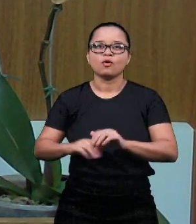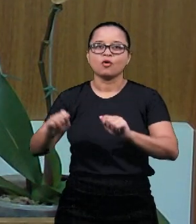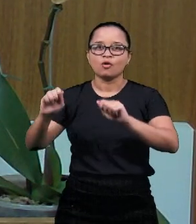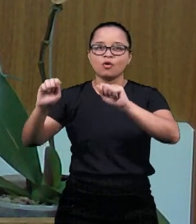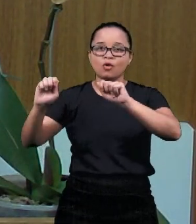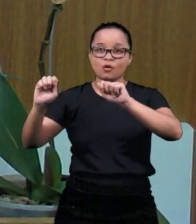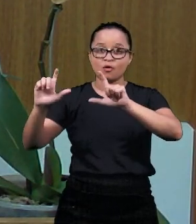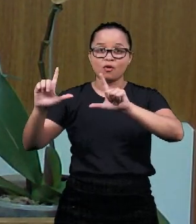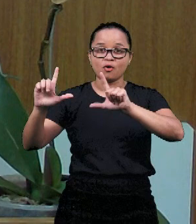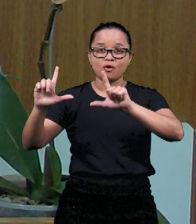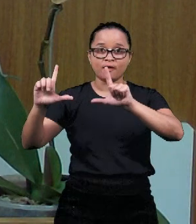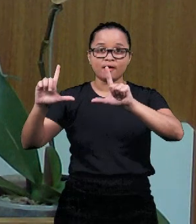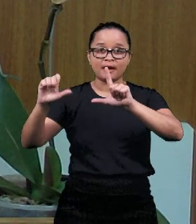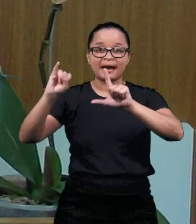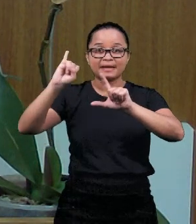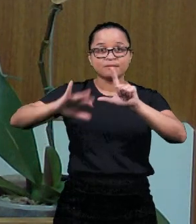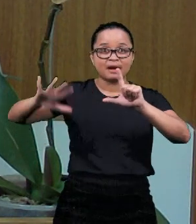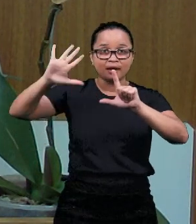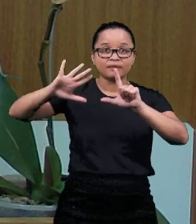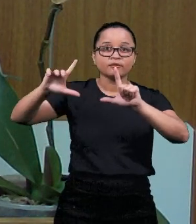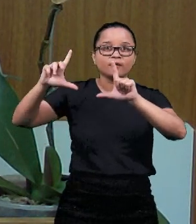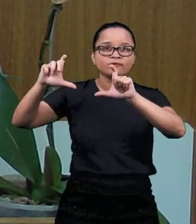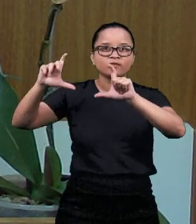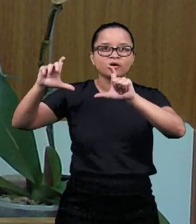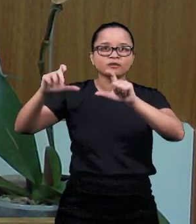voyez, ces frères ici,